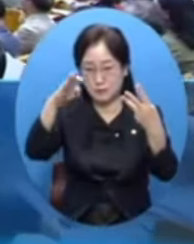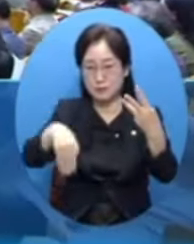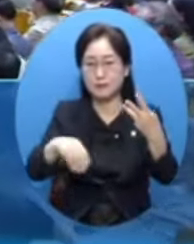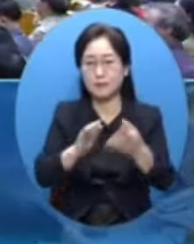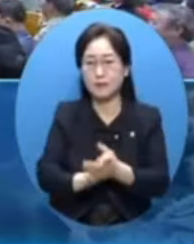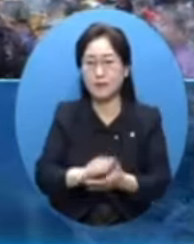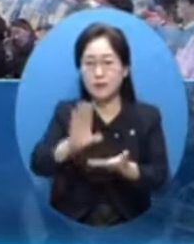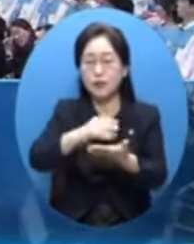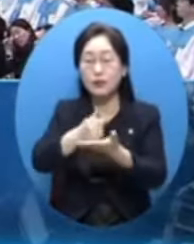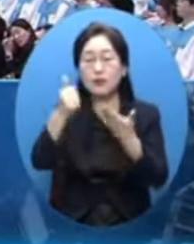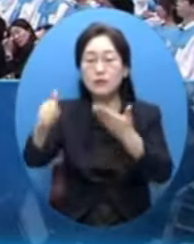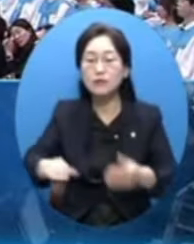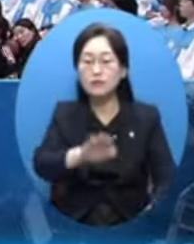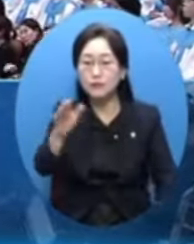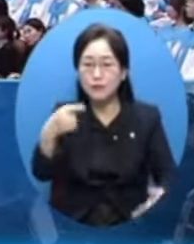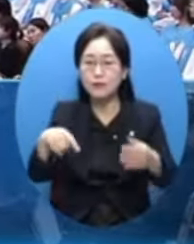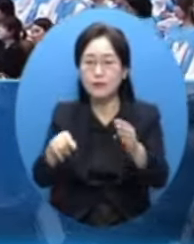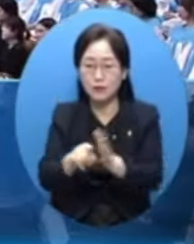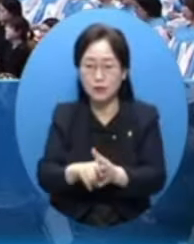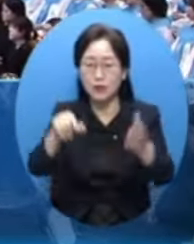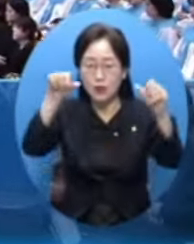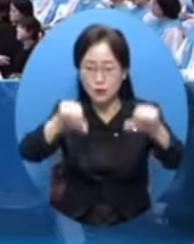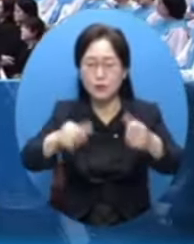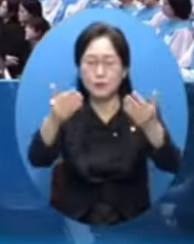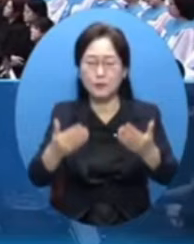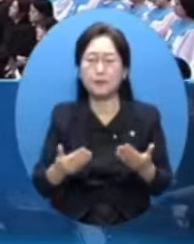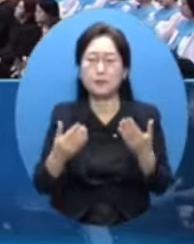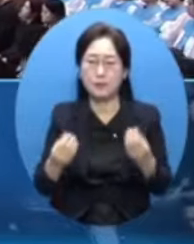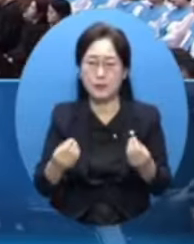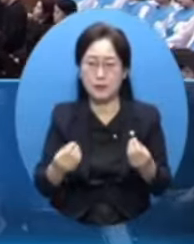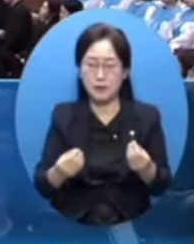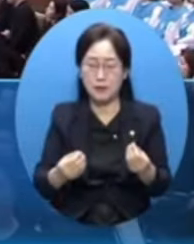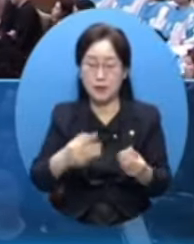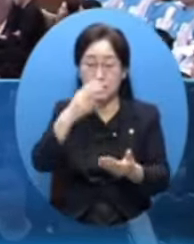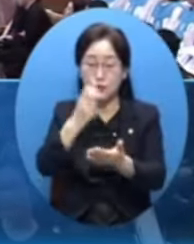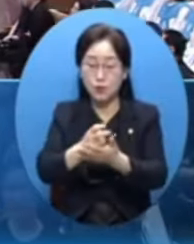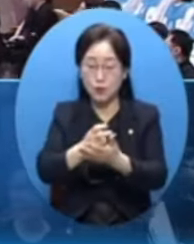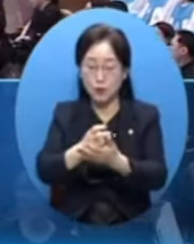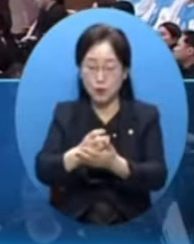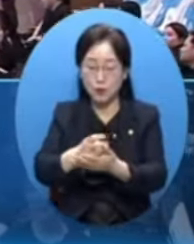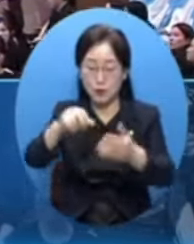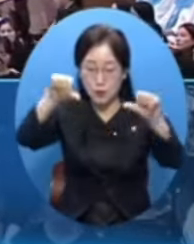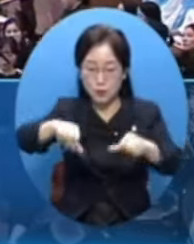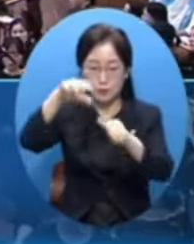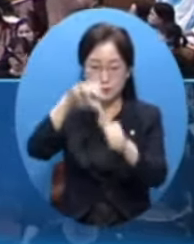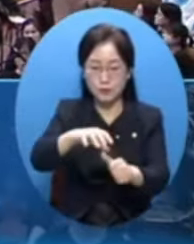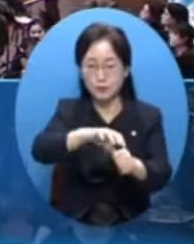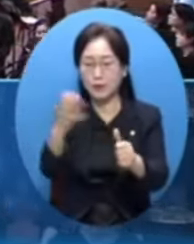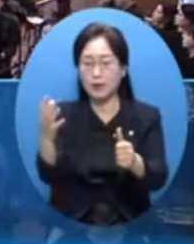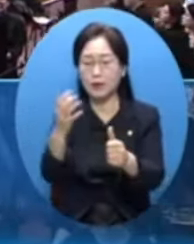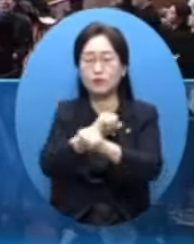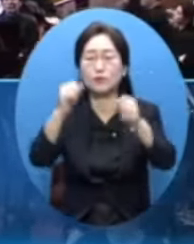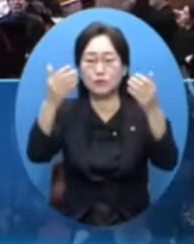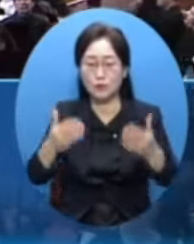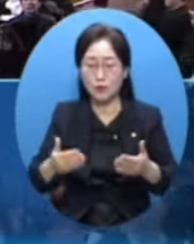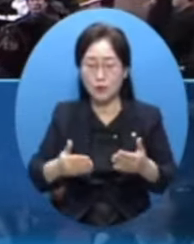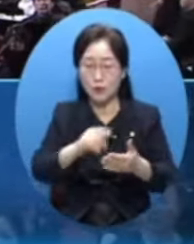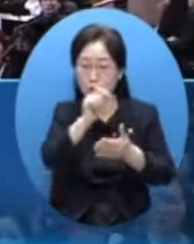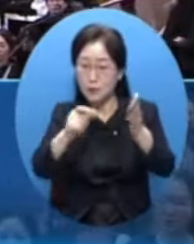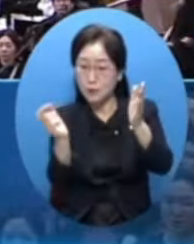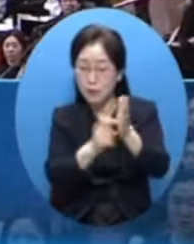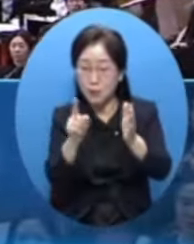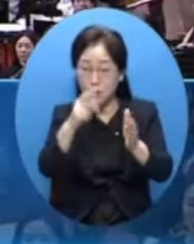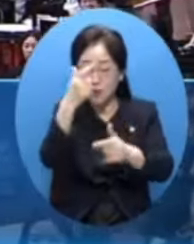14절입니다 그리스도께서 우리를 위하여 저주를 받은 바 되사 율법의 저주에서 우리를 속량하셨으니 기록된 바 나무에 달린